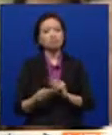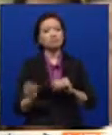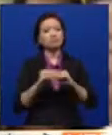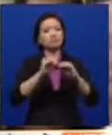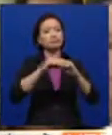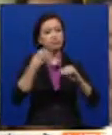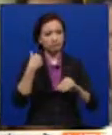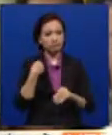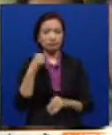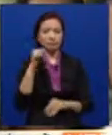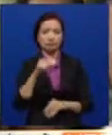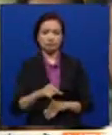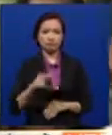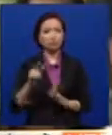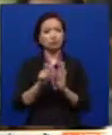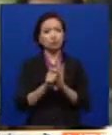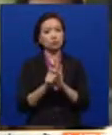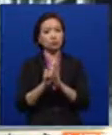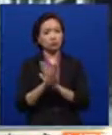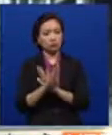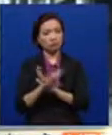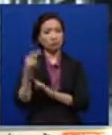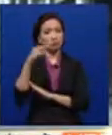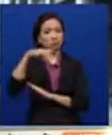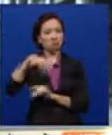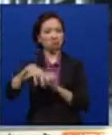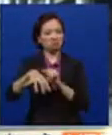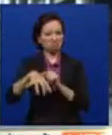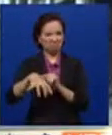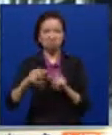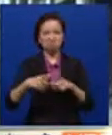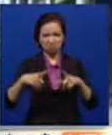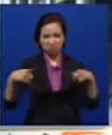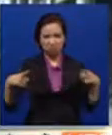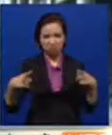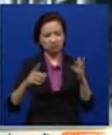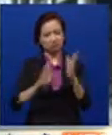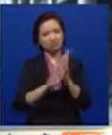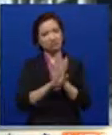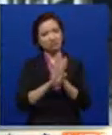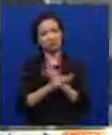ซึ่งถือเป็นท่าอากาศยานที่ใหญ่ที่สุดแห่งหนึ่งในภาคตะวันออกเฉียงเหนือ